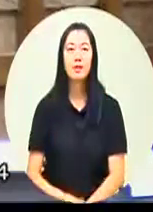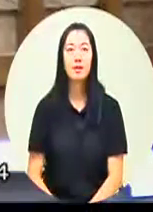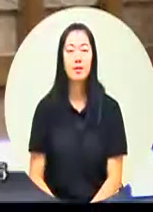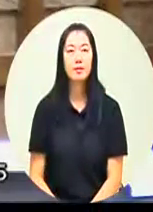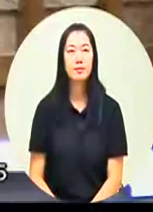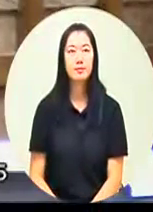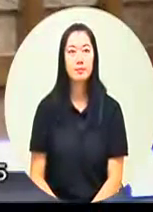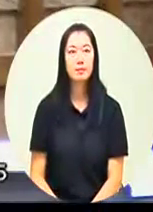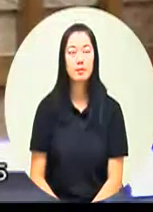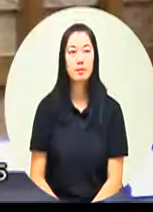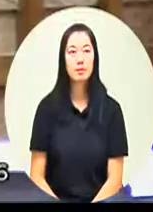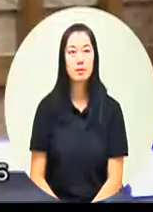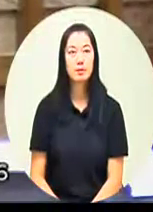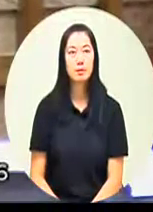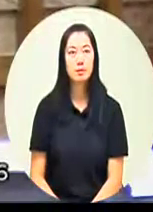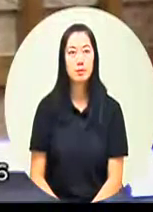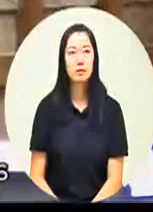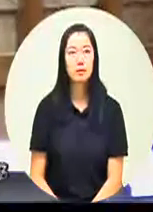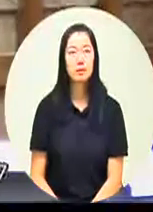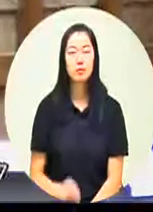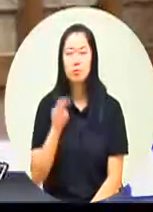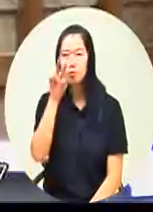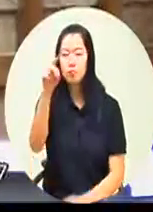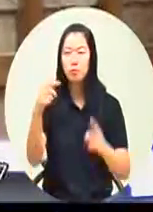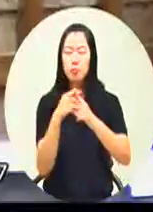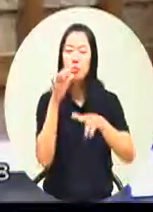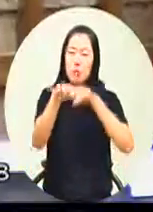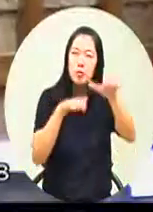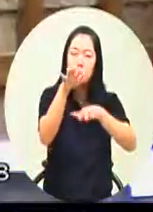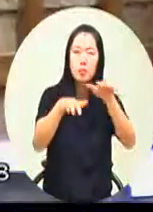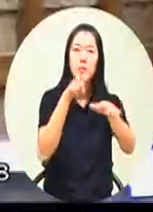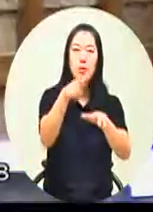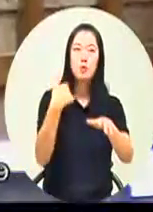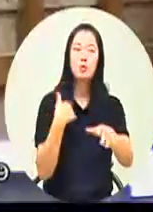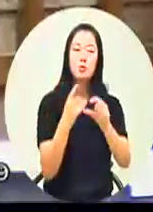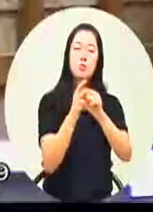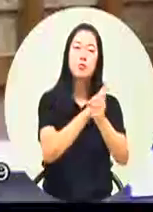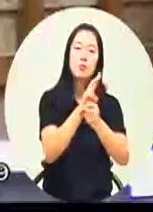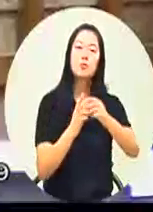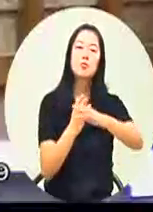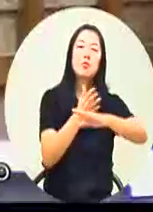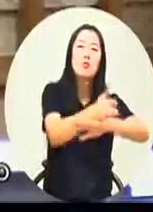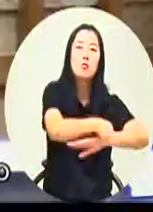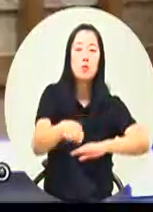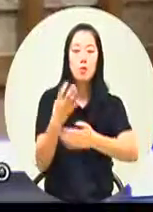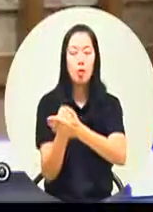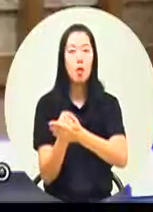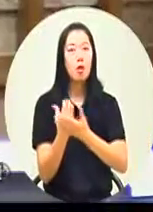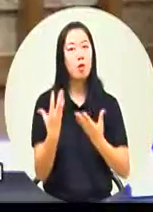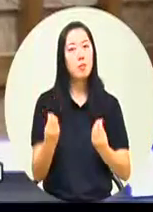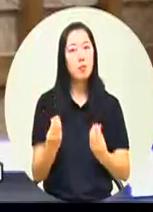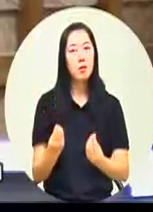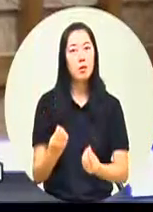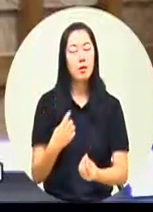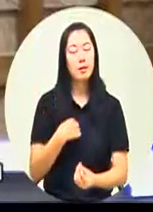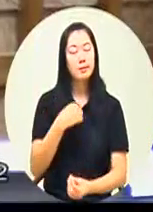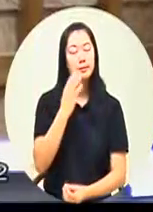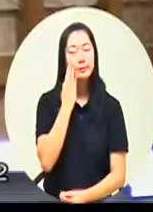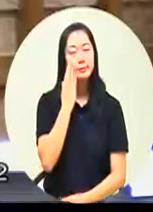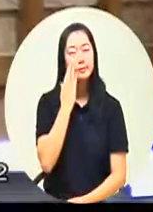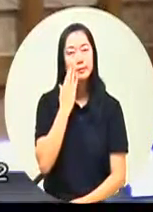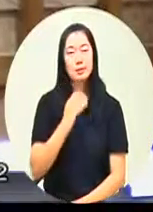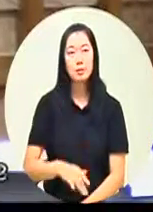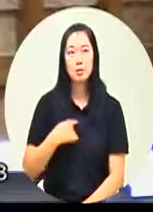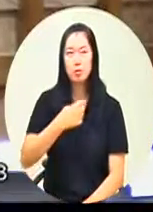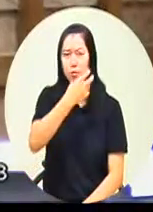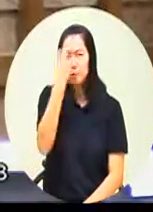到小琉球了。那眼见这些人潮，好，那我们临门经过，现在人还没留在我们临门，那我觉得去发现林